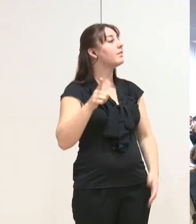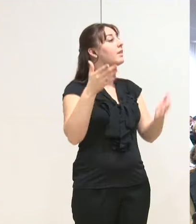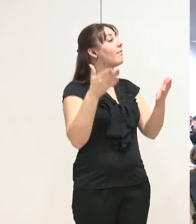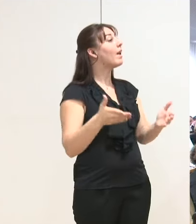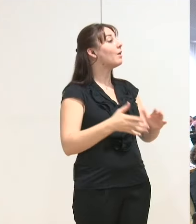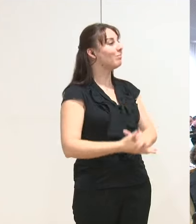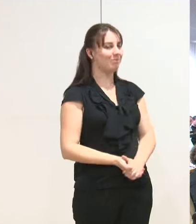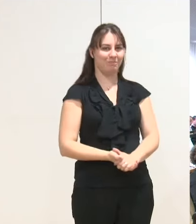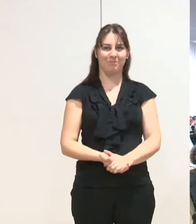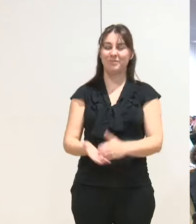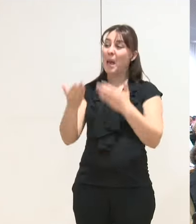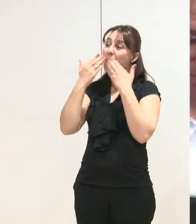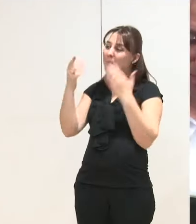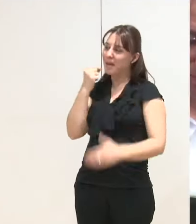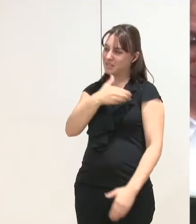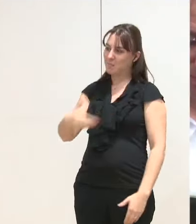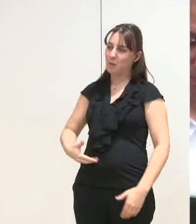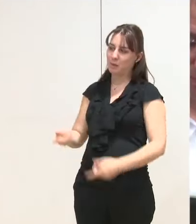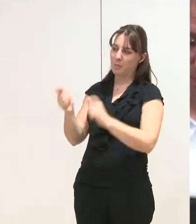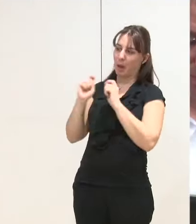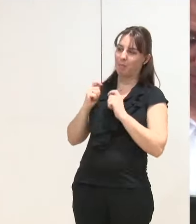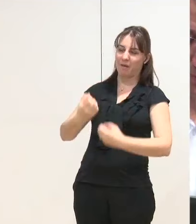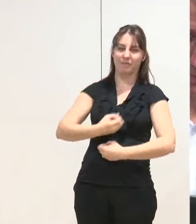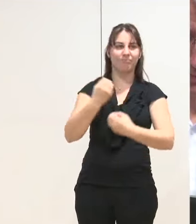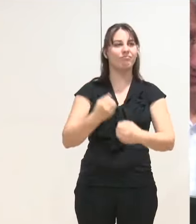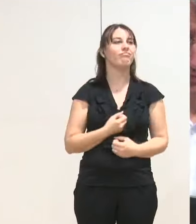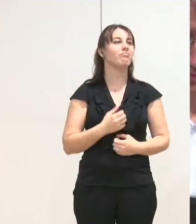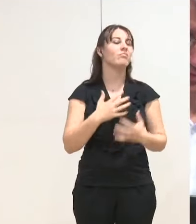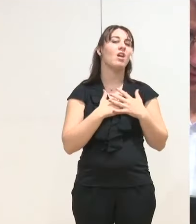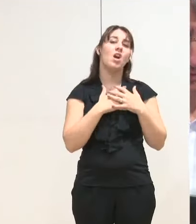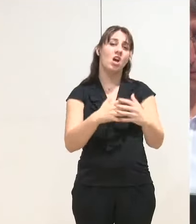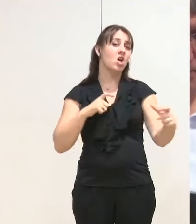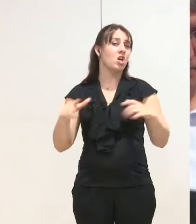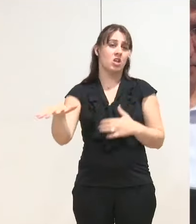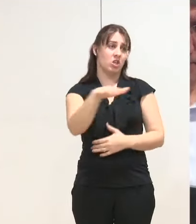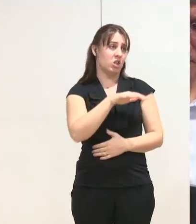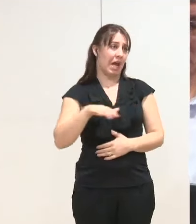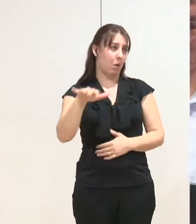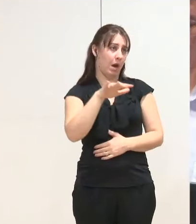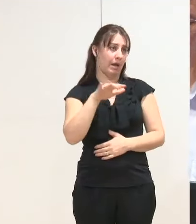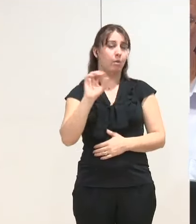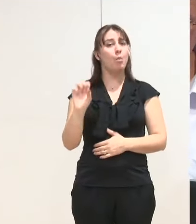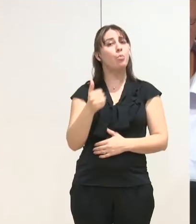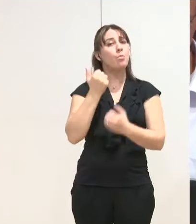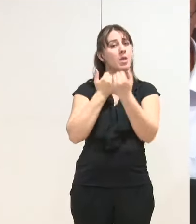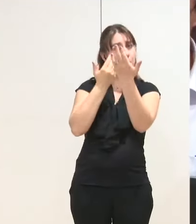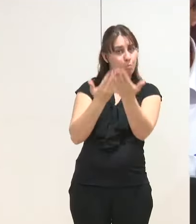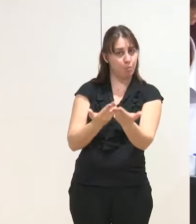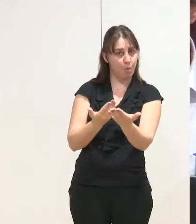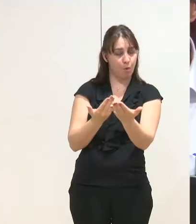madame merci Monsieur le Maire mes chersègues ilagit propose de présenter à la